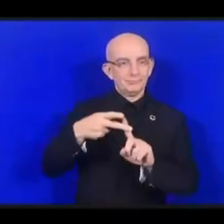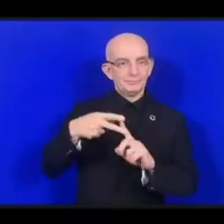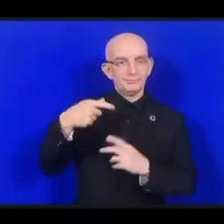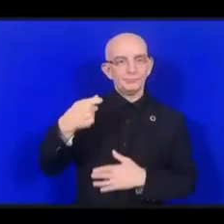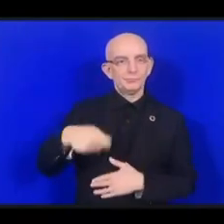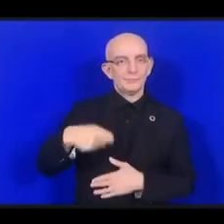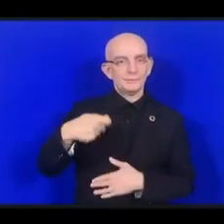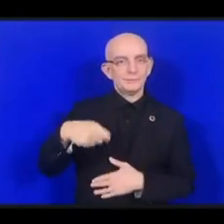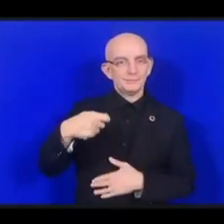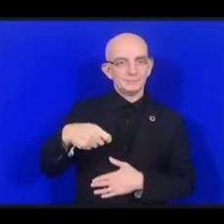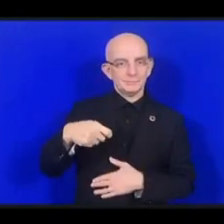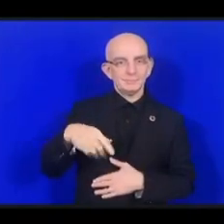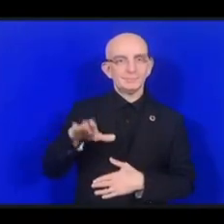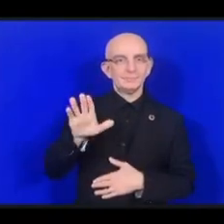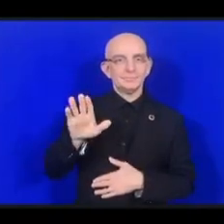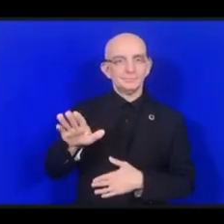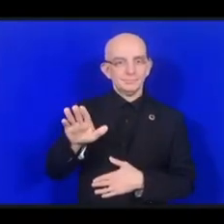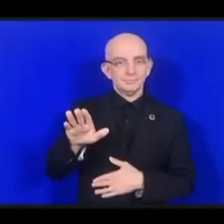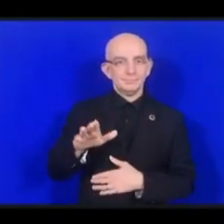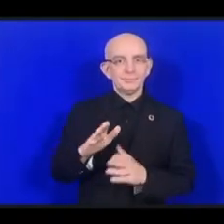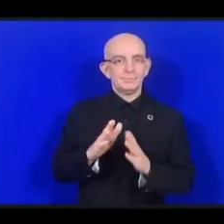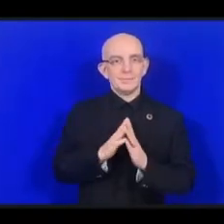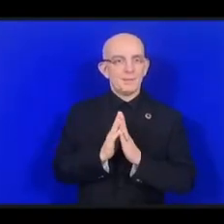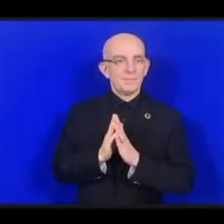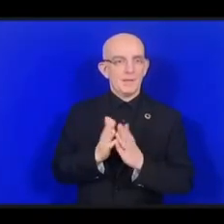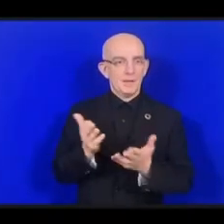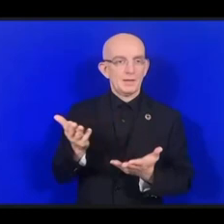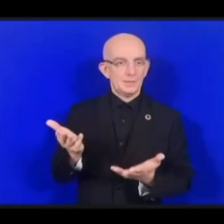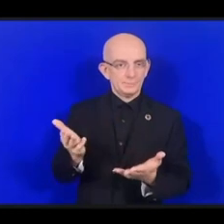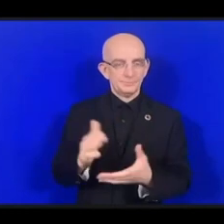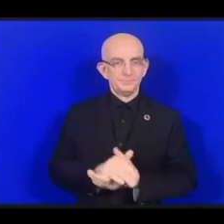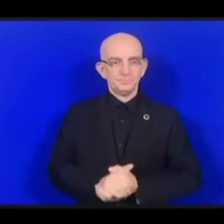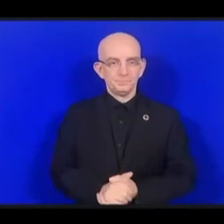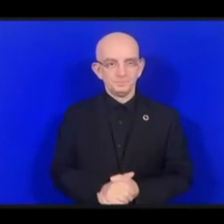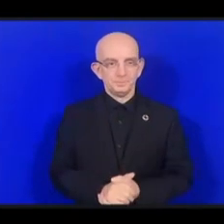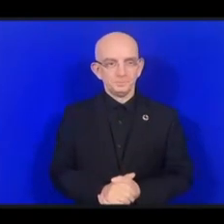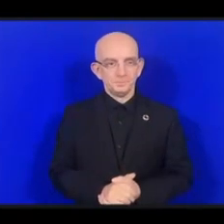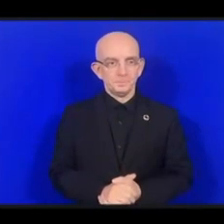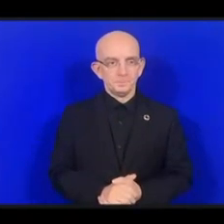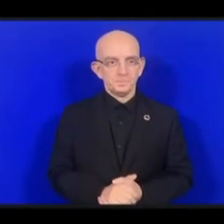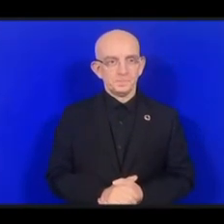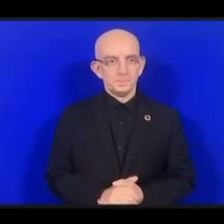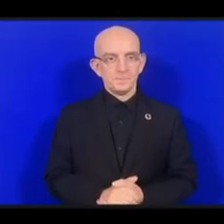son allocution monsieur Cassar la parole est à